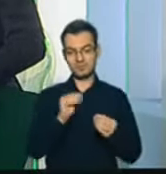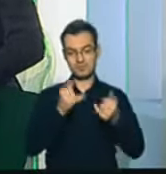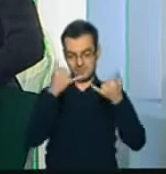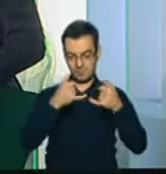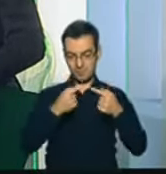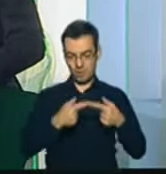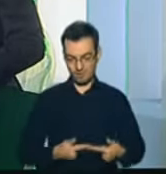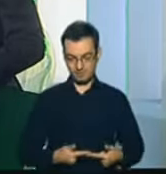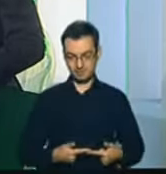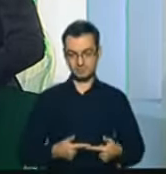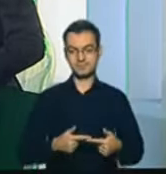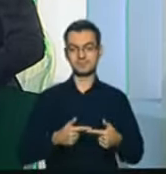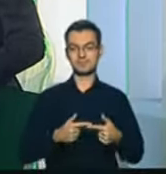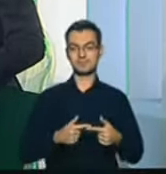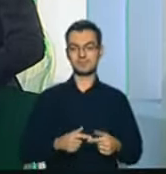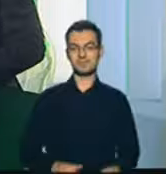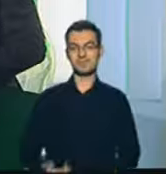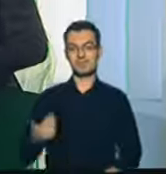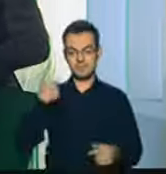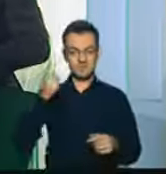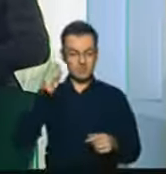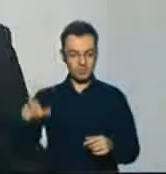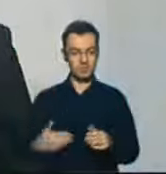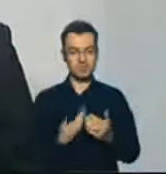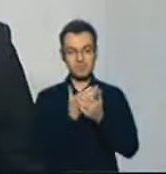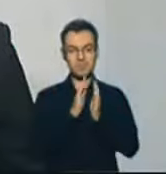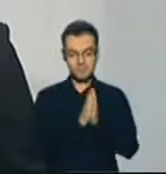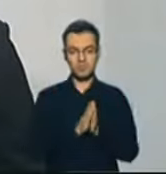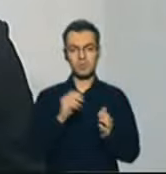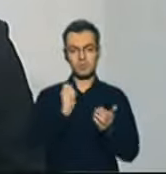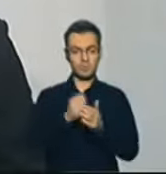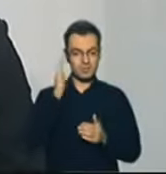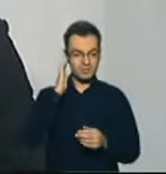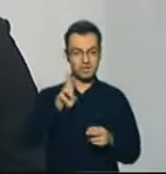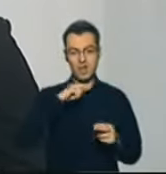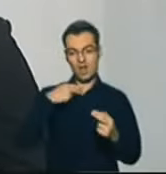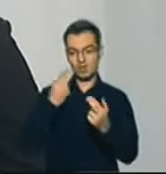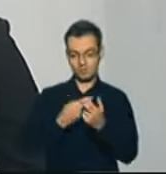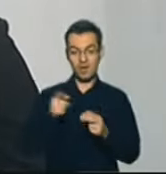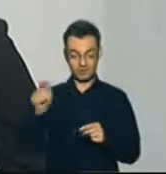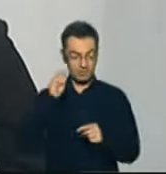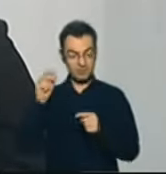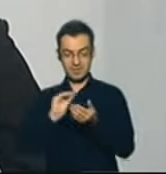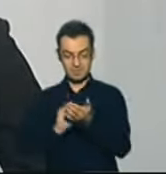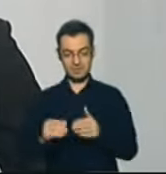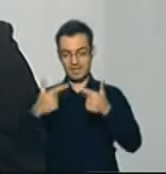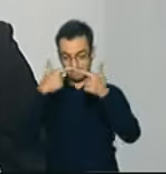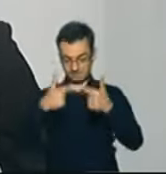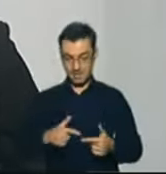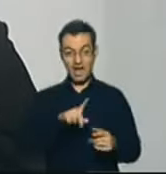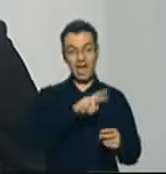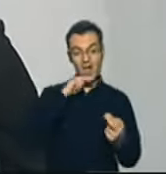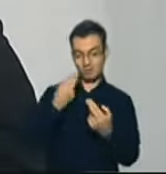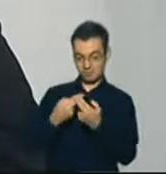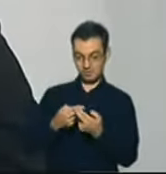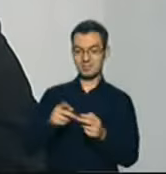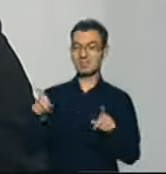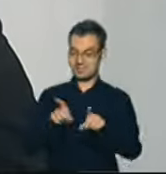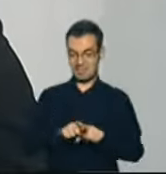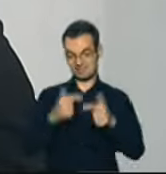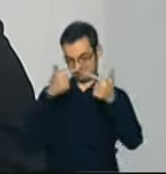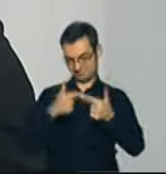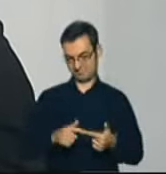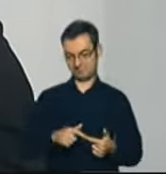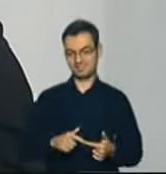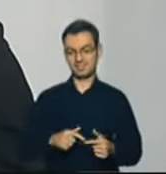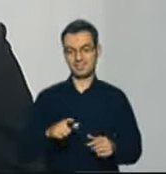Komunalnych Zasobów Lokalowych z prośbą o wykup mieszkania. Odpowiedź była zaskakująca, bo także rymowana. I niech mi ktoś powie, że